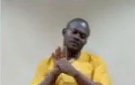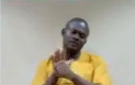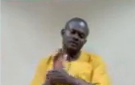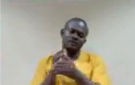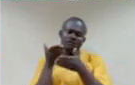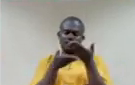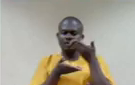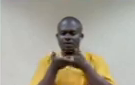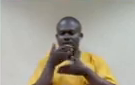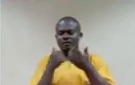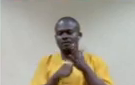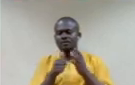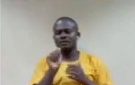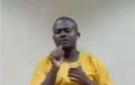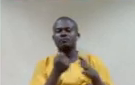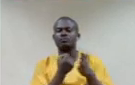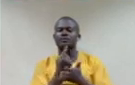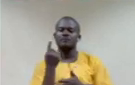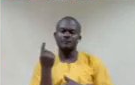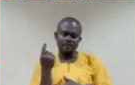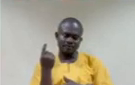noneho bakaganira ku kibazo cyateye